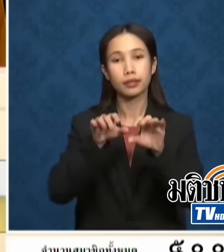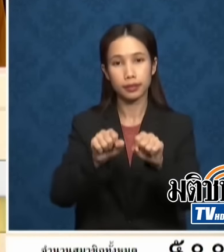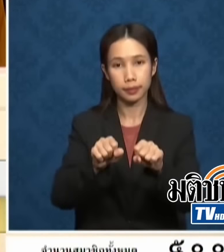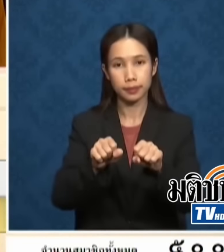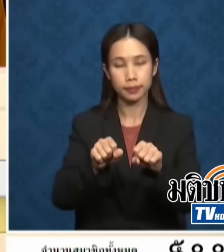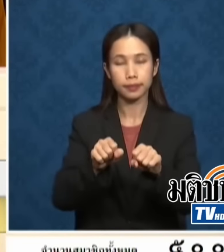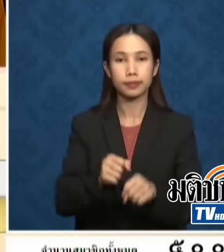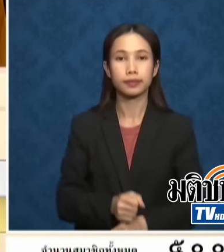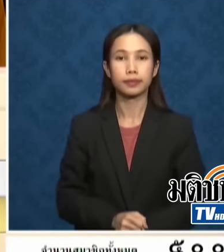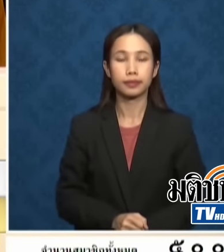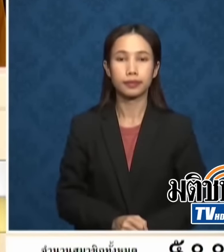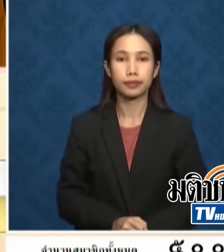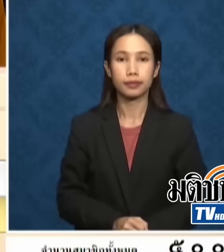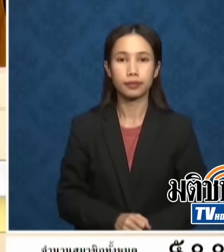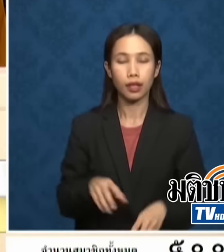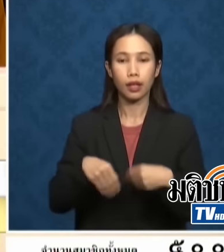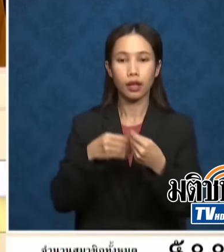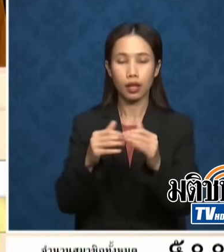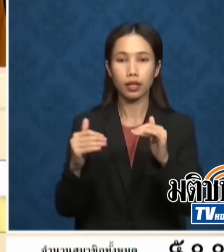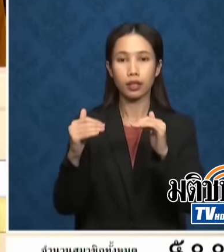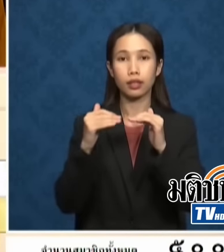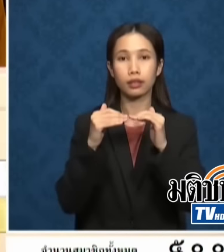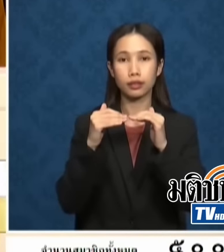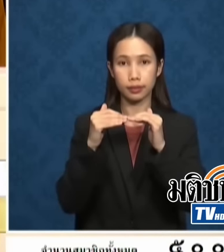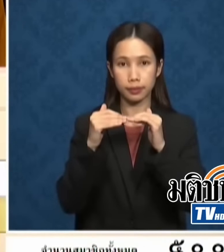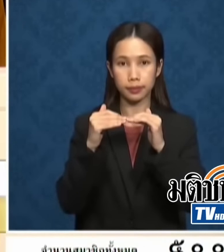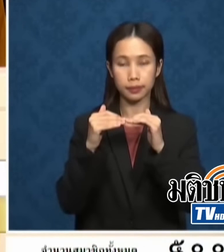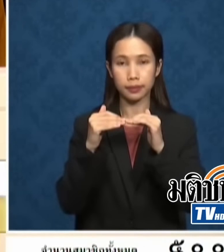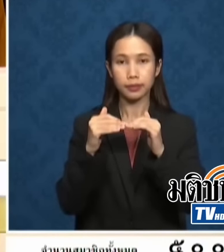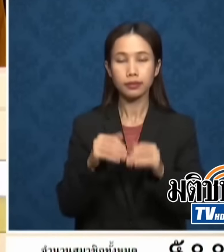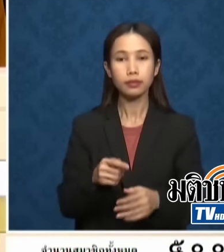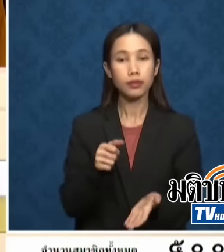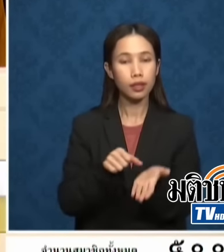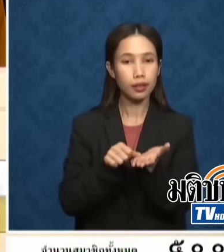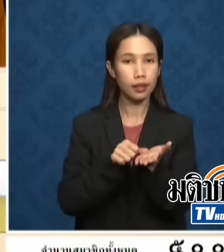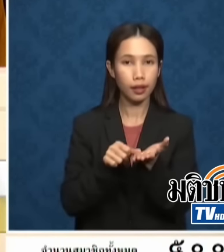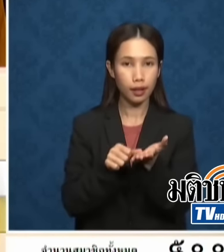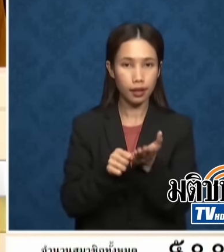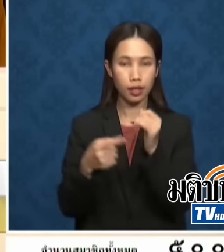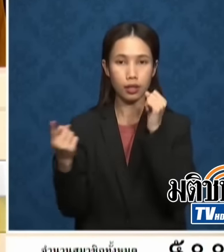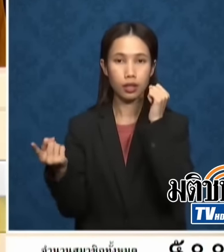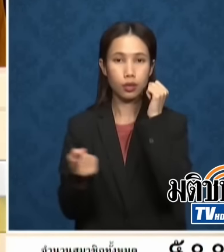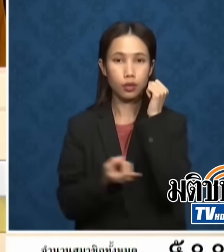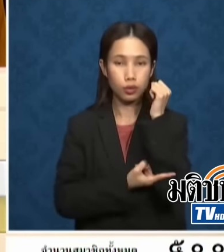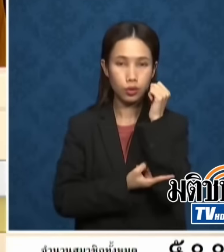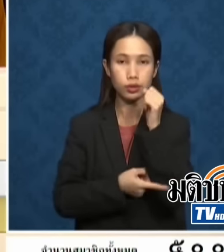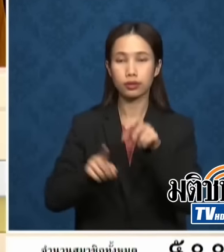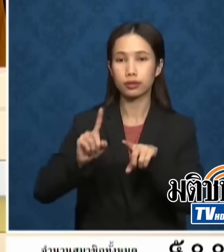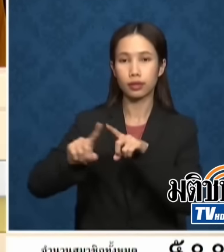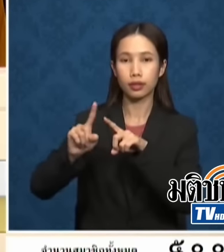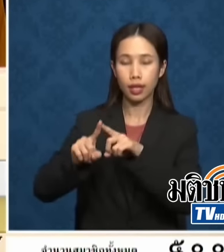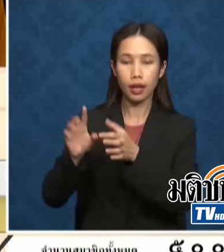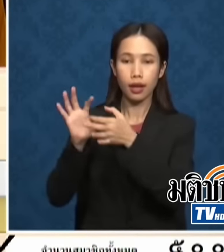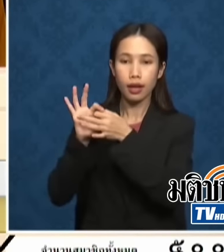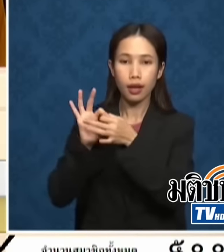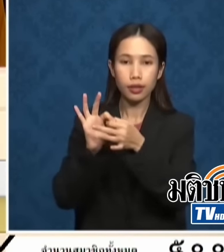โดยสุจริตให้ได้รับความเป็นธรรมโดยเฉพาะการปรับปรุงบทกำหนดโทษให้สอดคล้องกับสภาพ